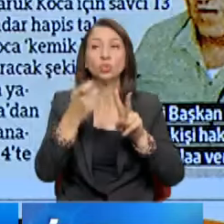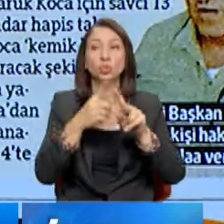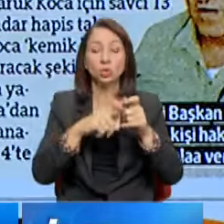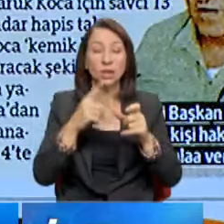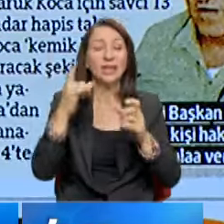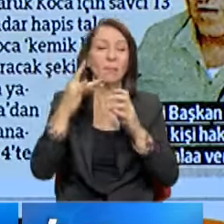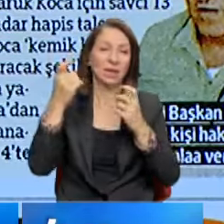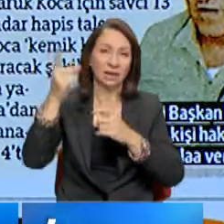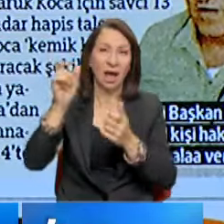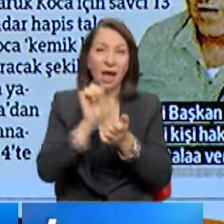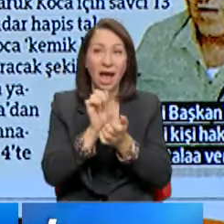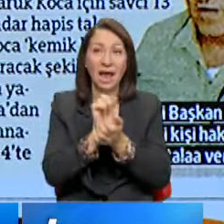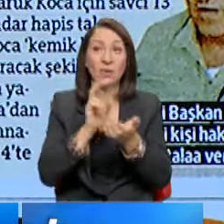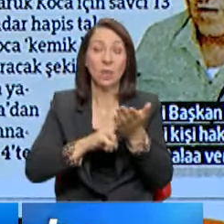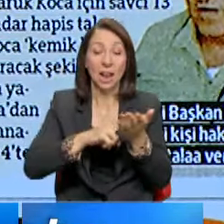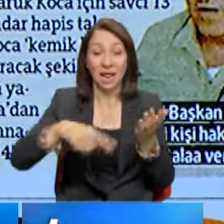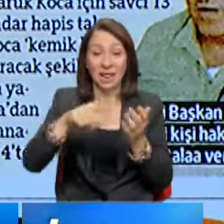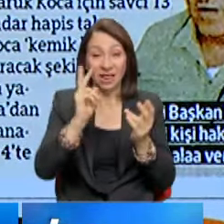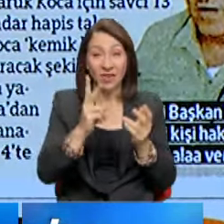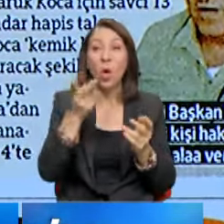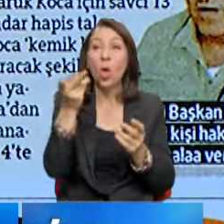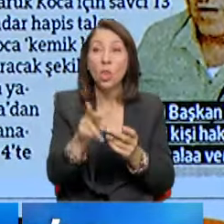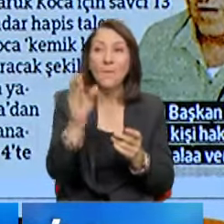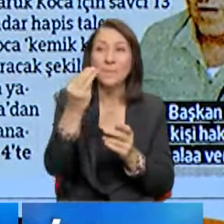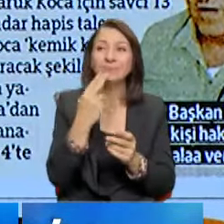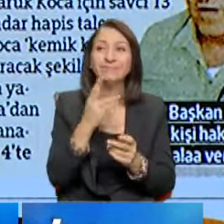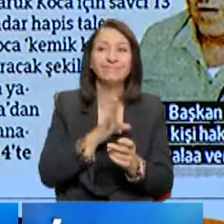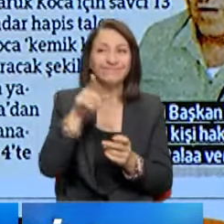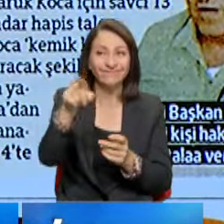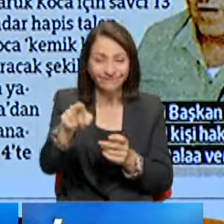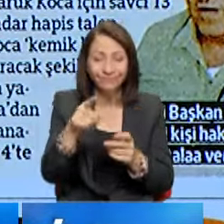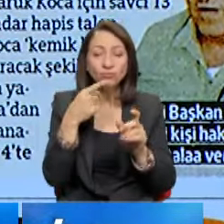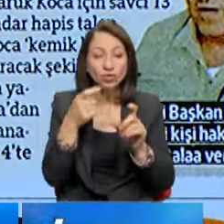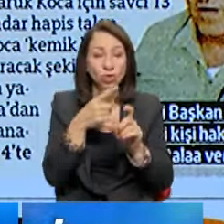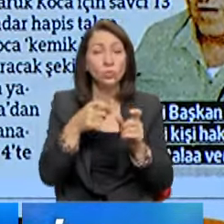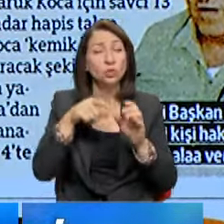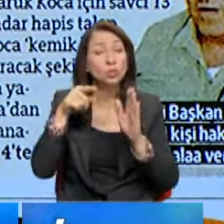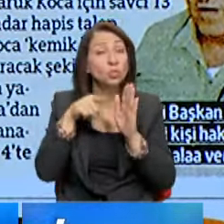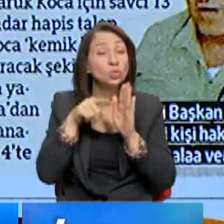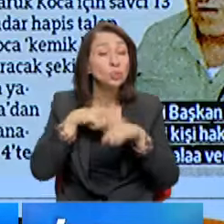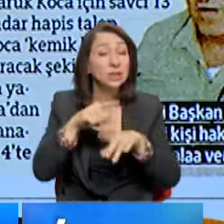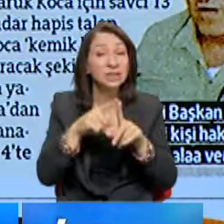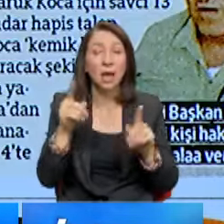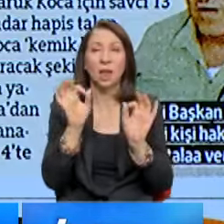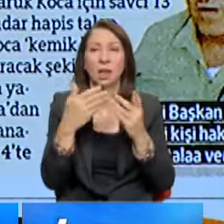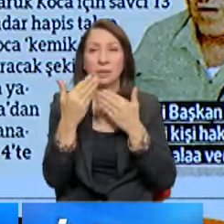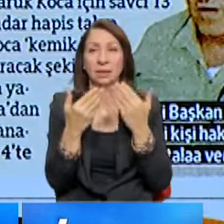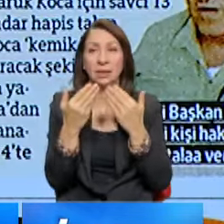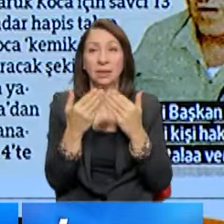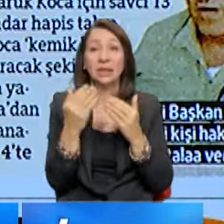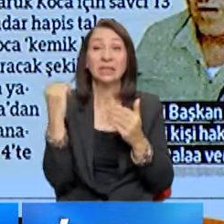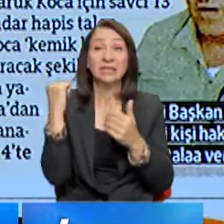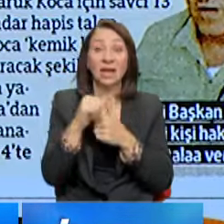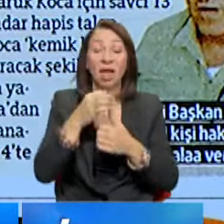Bağlar'da aile üyeleri tarafından katledilen Narin Güran'la ilgili soruşturma sürecini detaylarıyla şöyle anlattı.